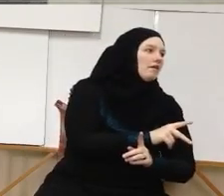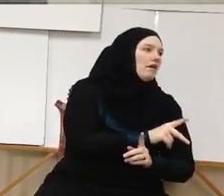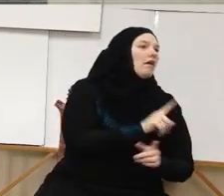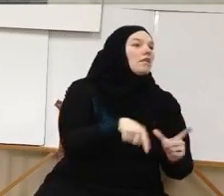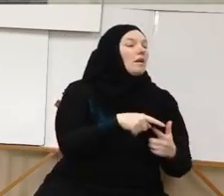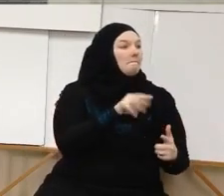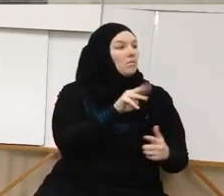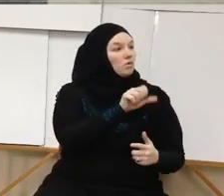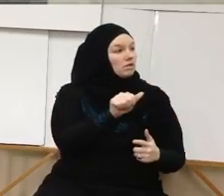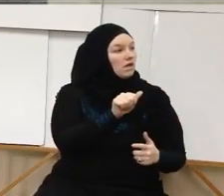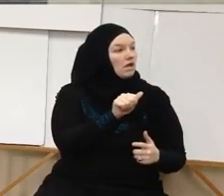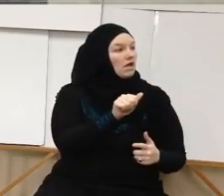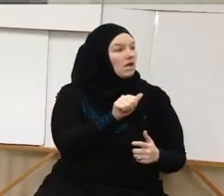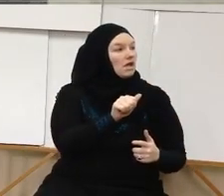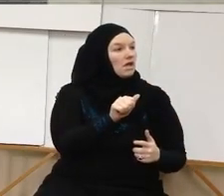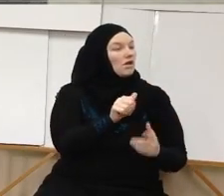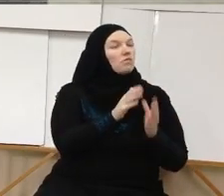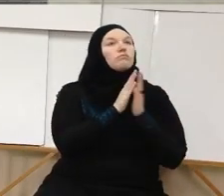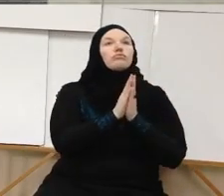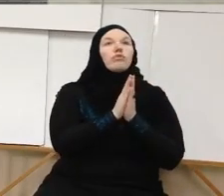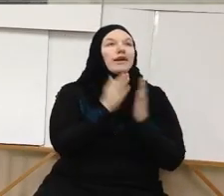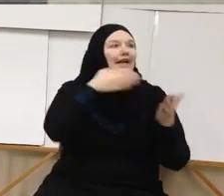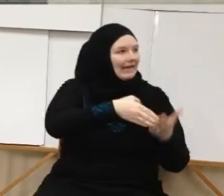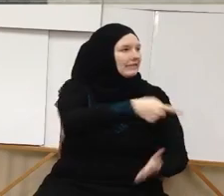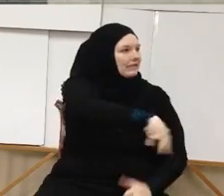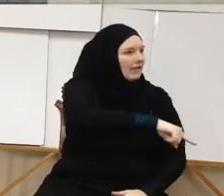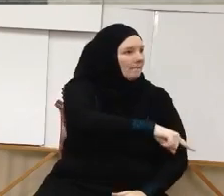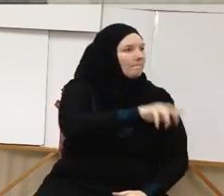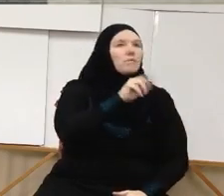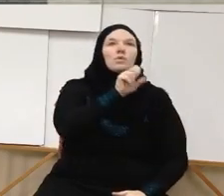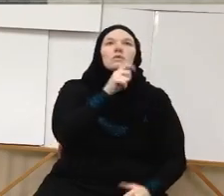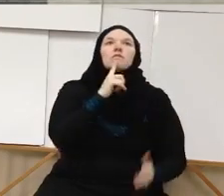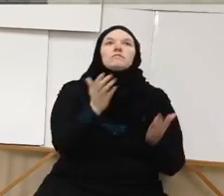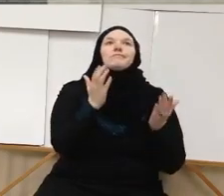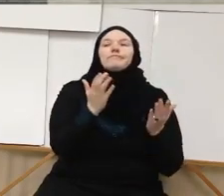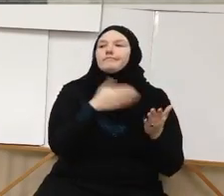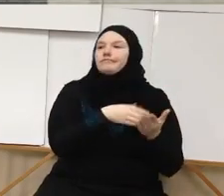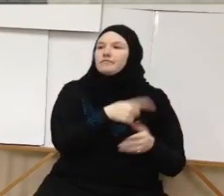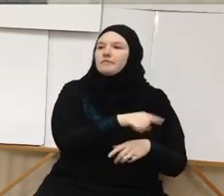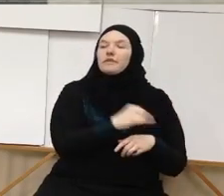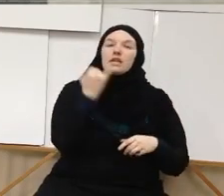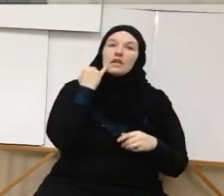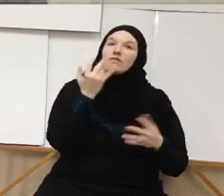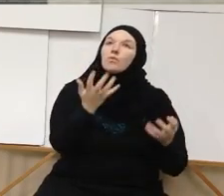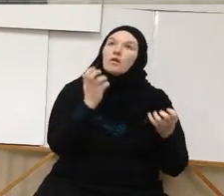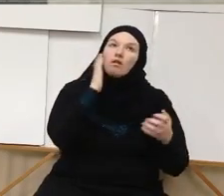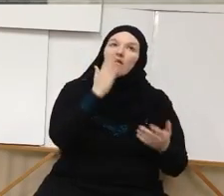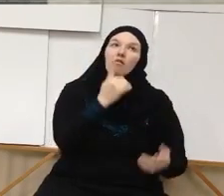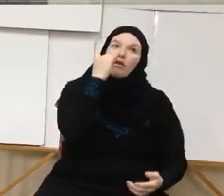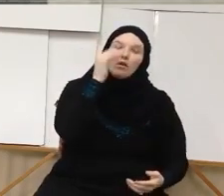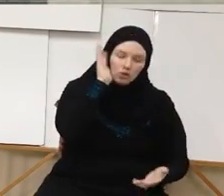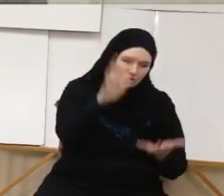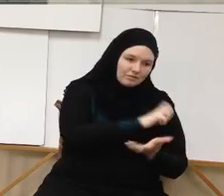prayed against them. He said, Rabbi, لو شئت أهلكتهم من قبل وإياي. If you will, Allah, you would